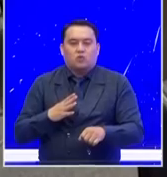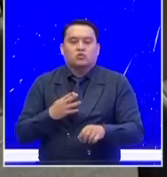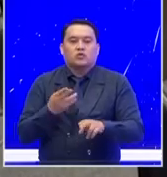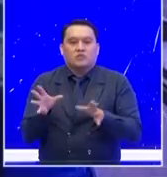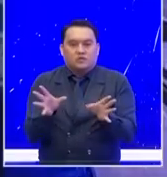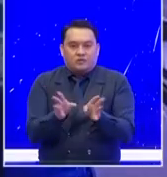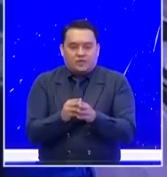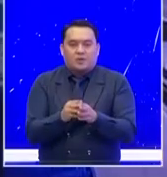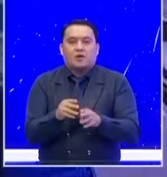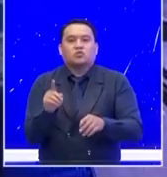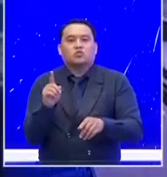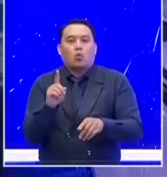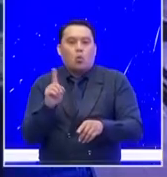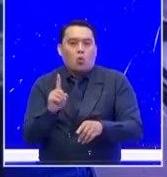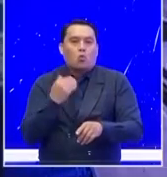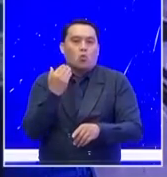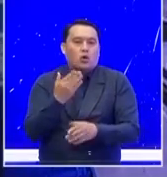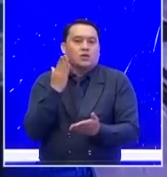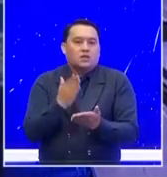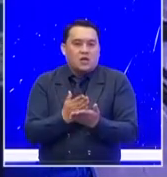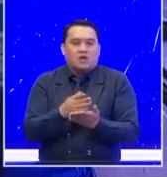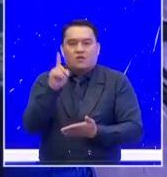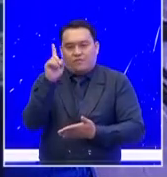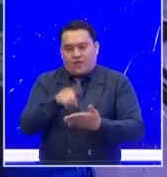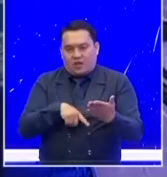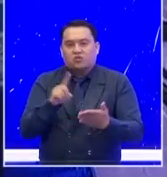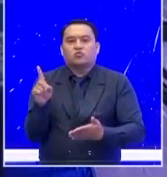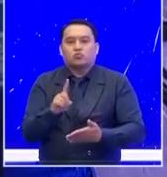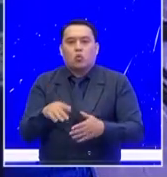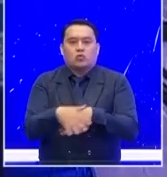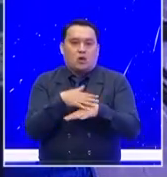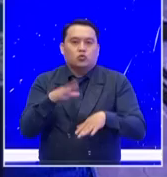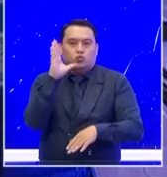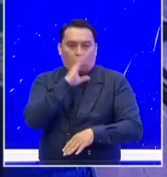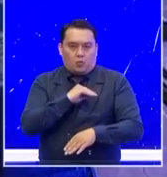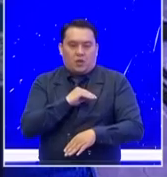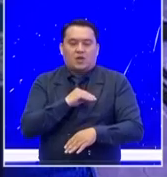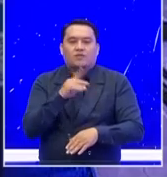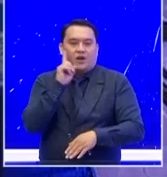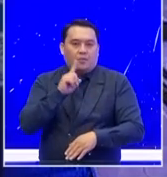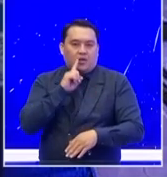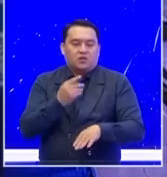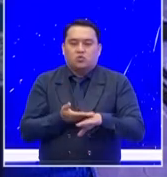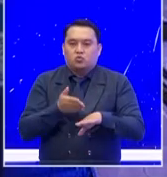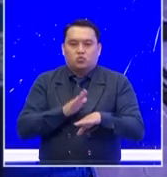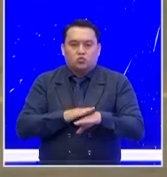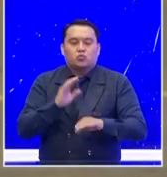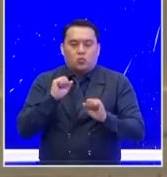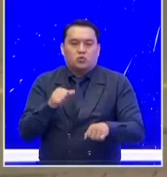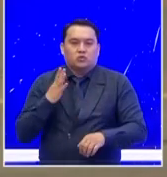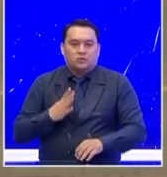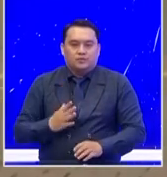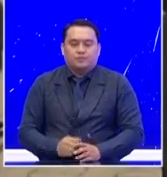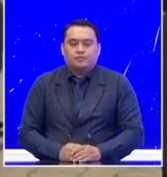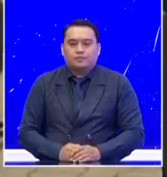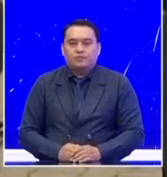глава государства, добавив, что у него нет сомнений в том, что народ сумеет преодолеть временные трудности. Вы